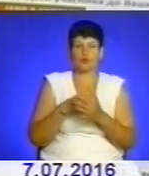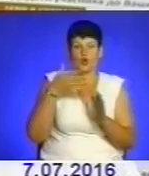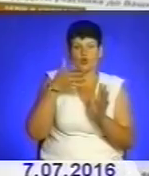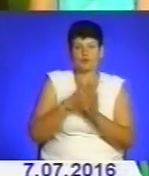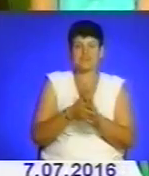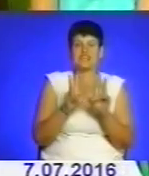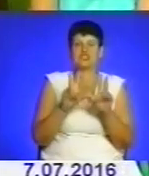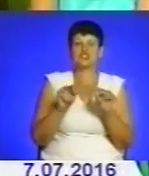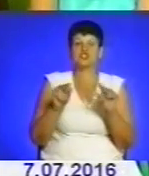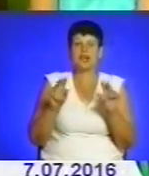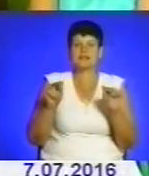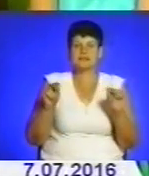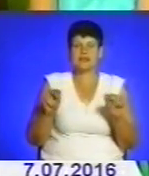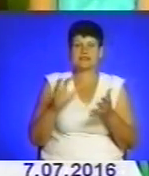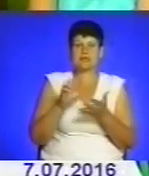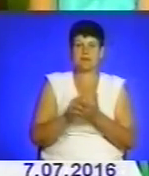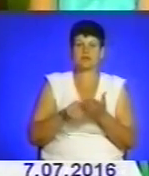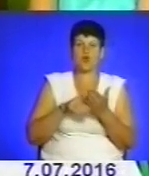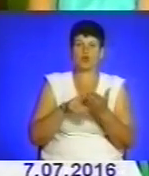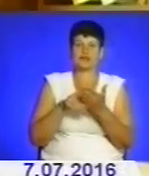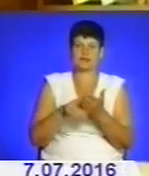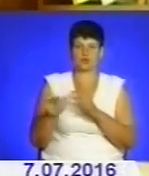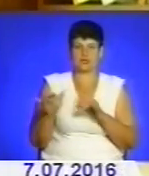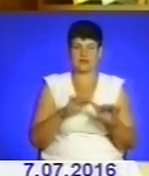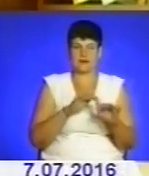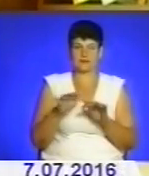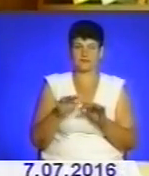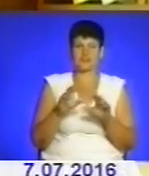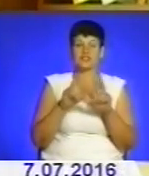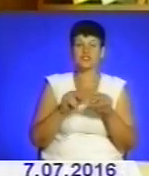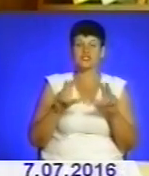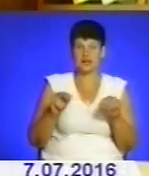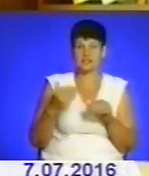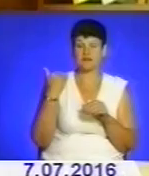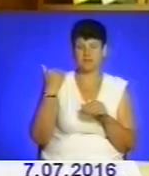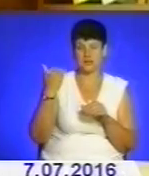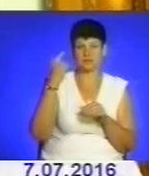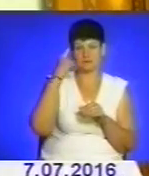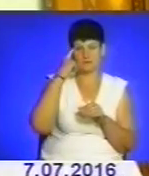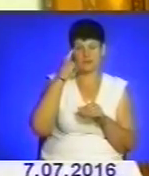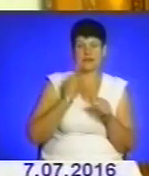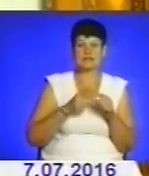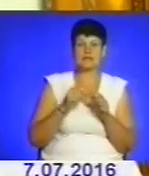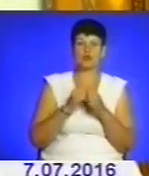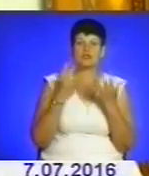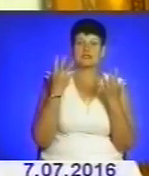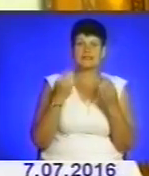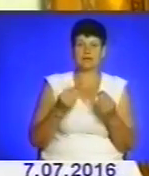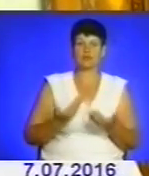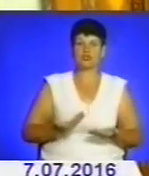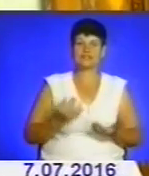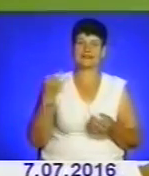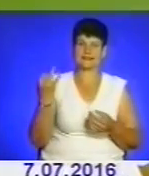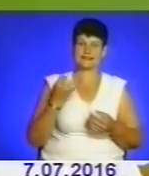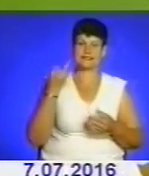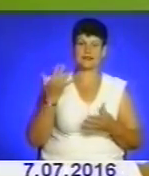щастя, займалися волонтерською діяльністю. Власне, щастя у їх інтерпретації – це кожен день прожитий цікаво,